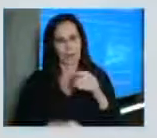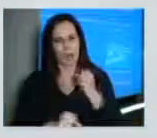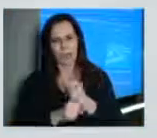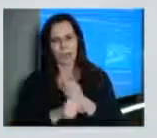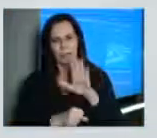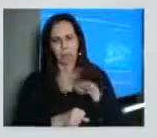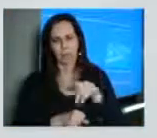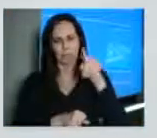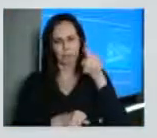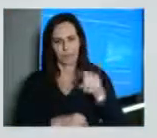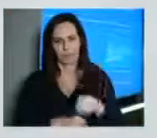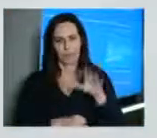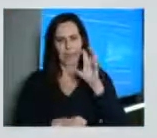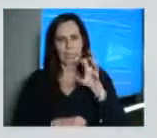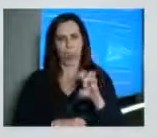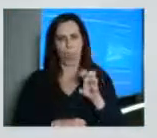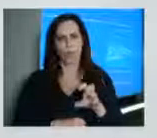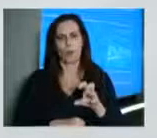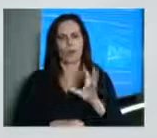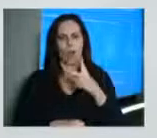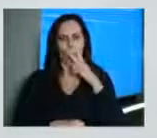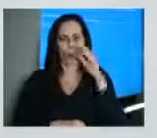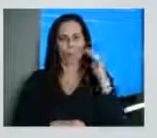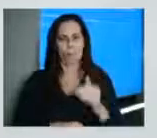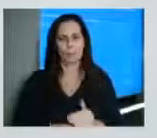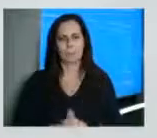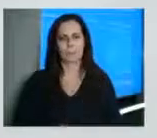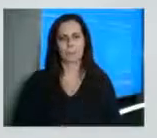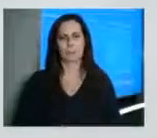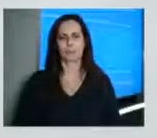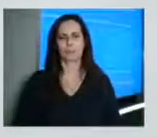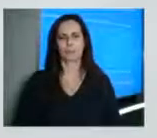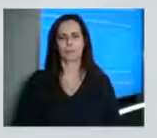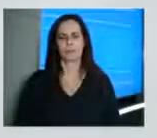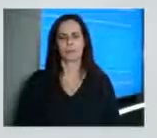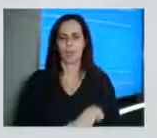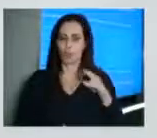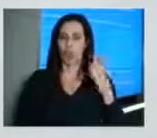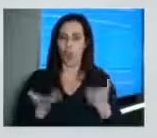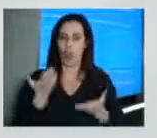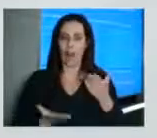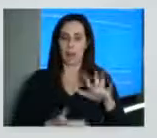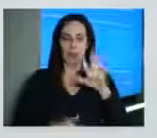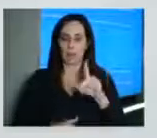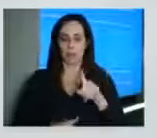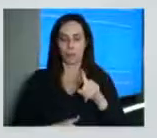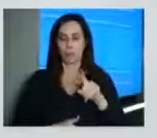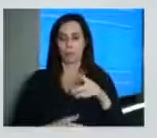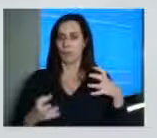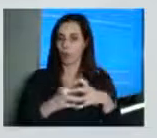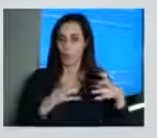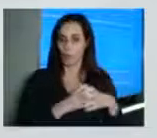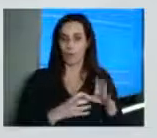גם חלוקה לאזורים, נכון? מה אנחנו למדים? אנחנו רואים שיש הבדלים מסוימים גם בין אוכלוסיות